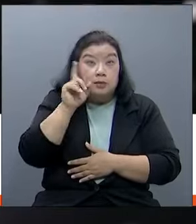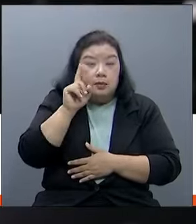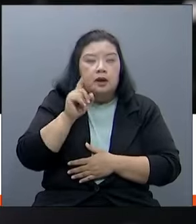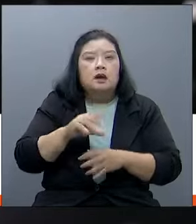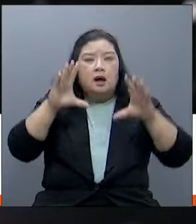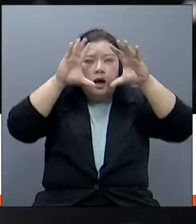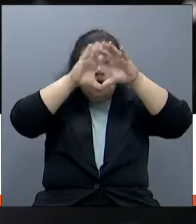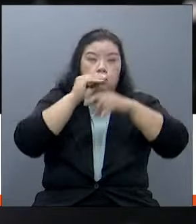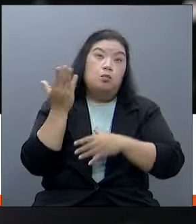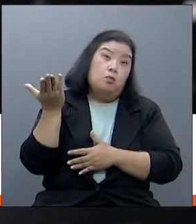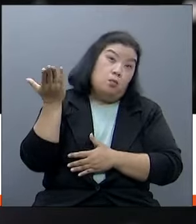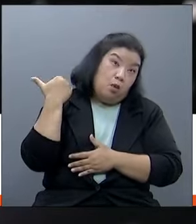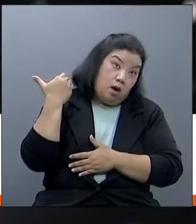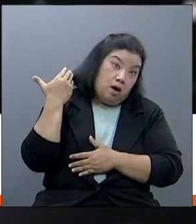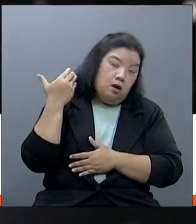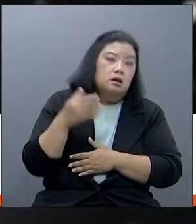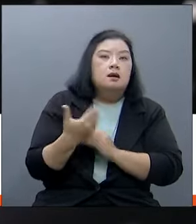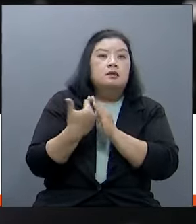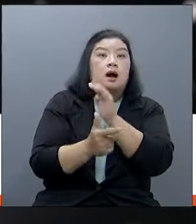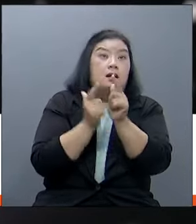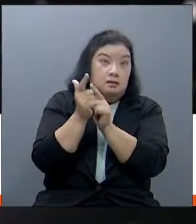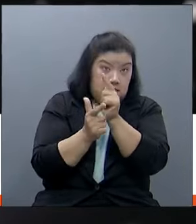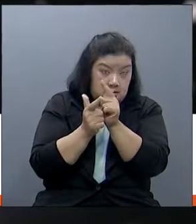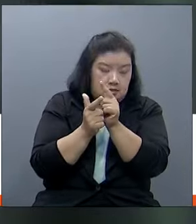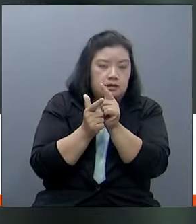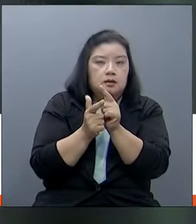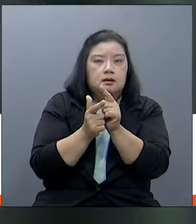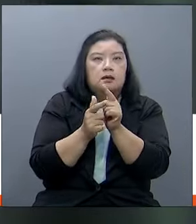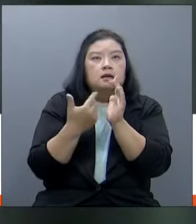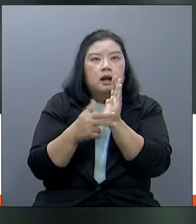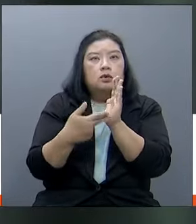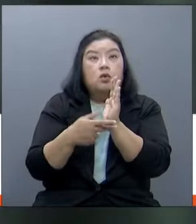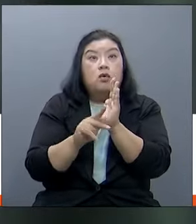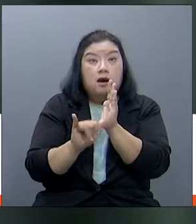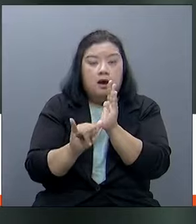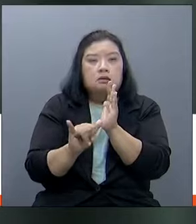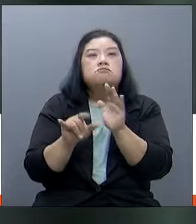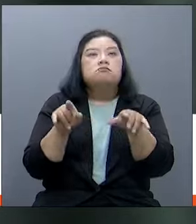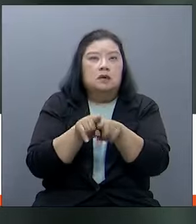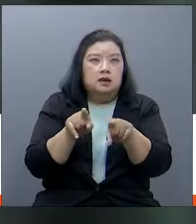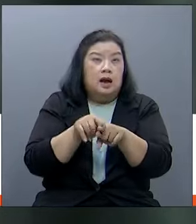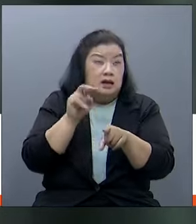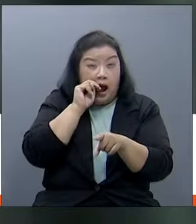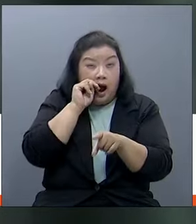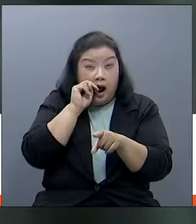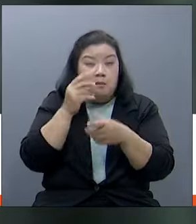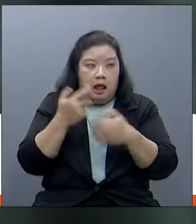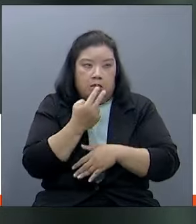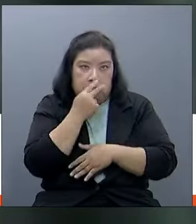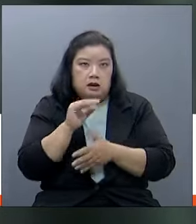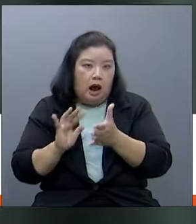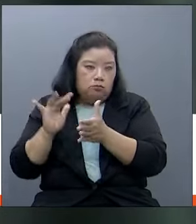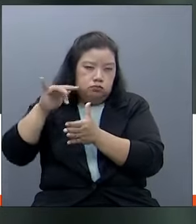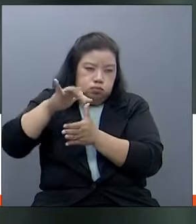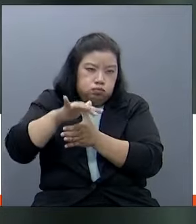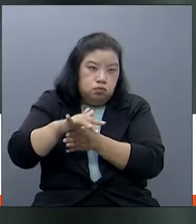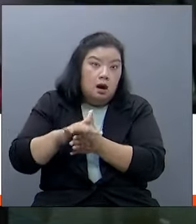านมาเครียruk เปัหวัดเลยและที่หนองขายเริ่มได้รผลกระคบจากน้ำล้นแต่ลิงแล้วน้ของส